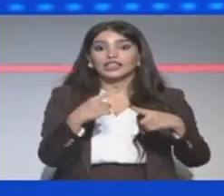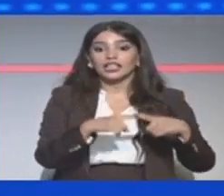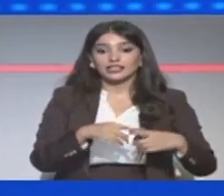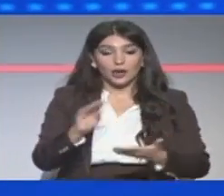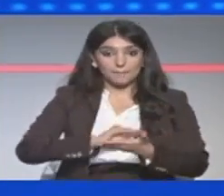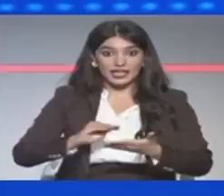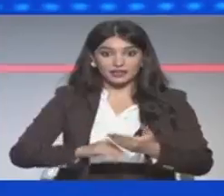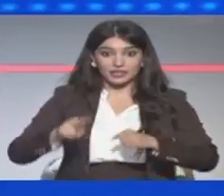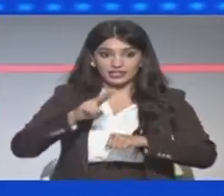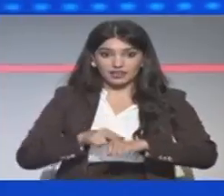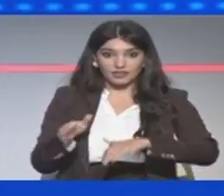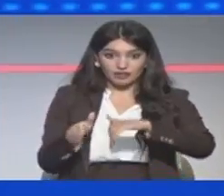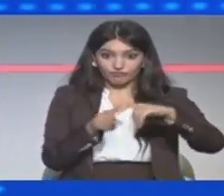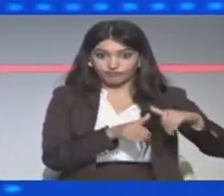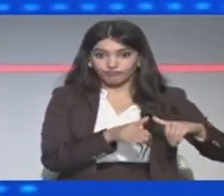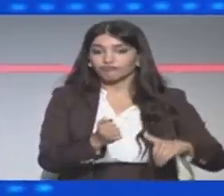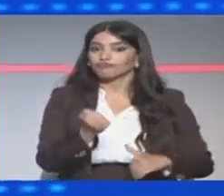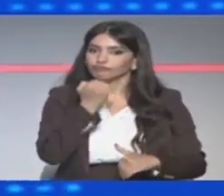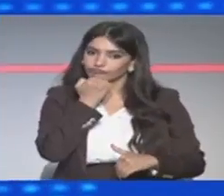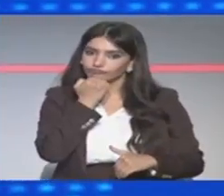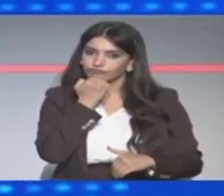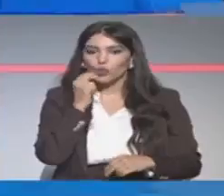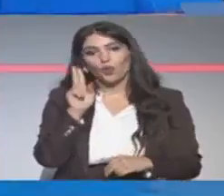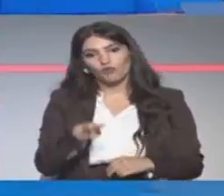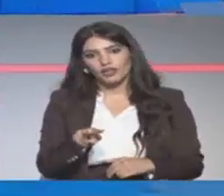التنفيذي المتخلي أخطأ وأصابه.